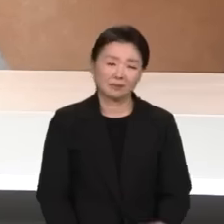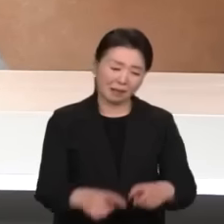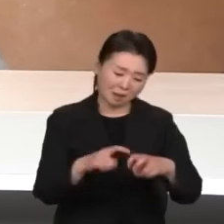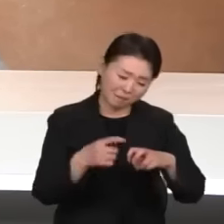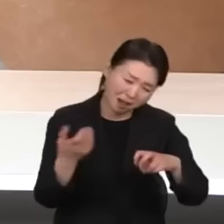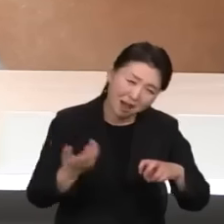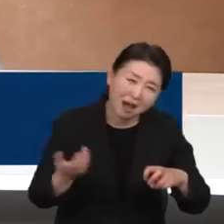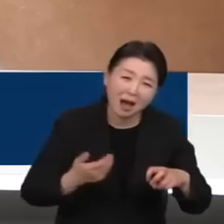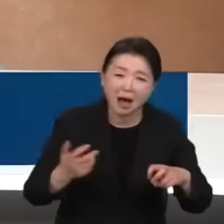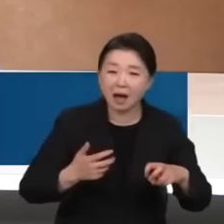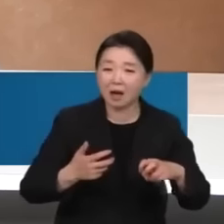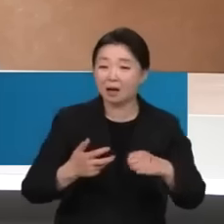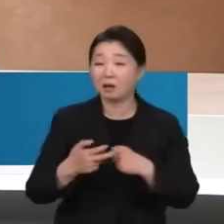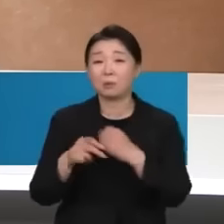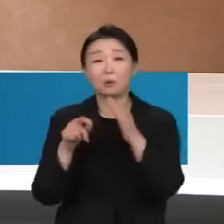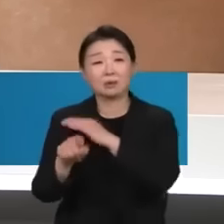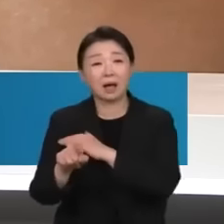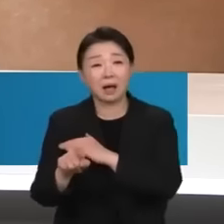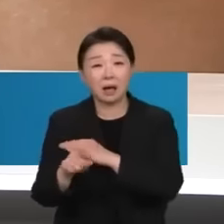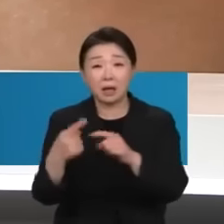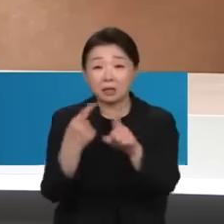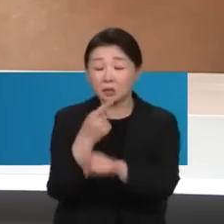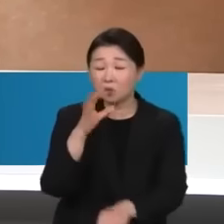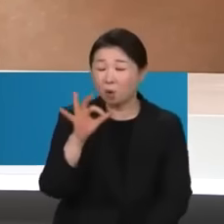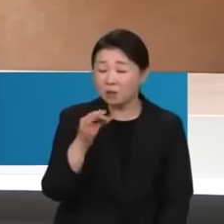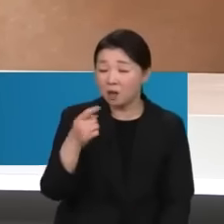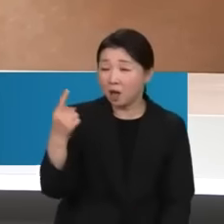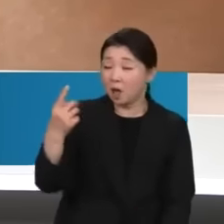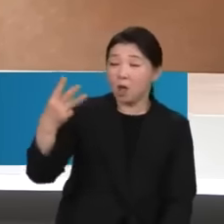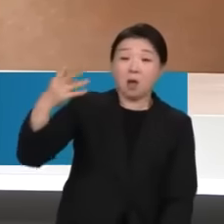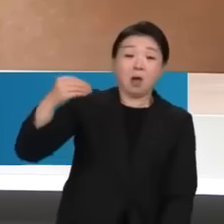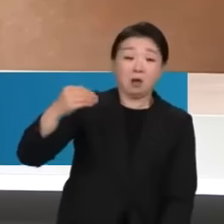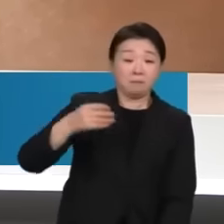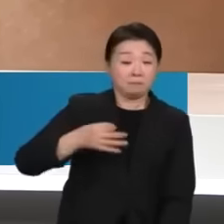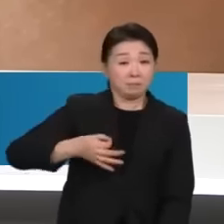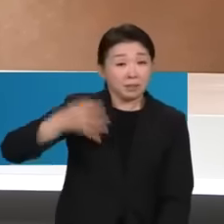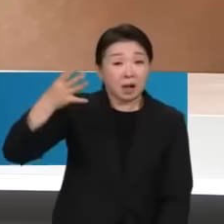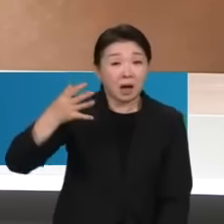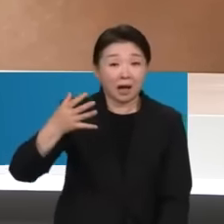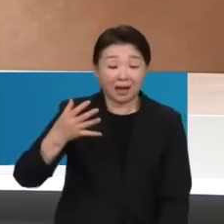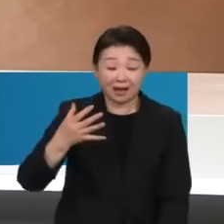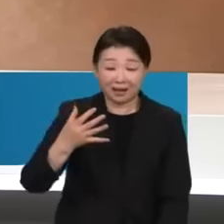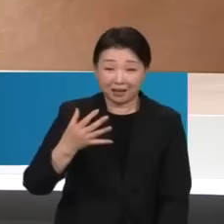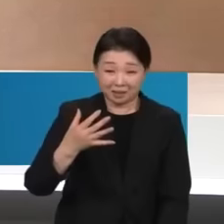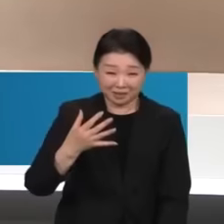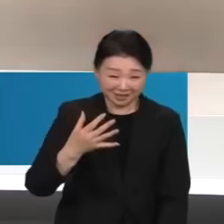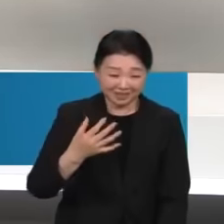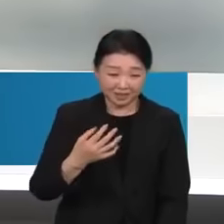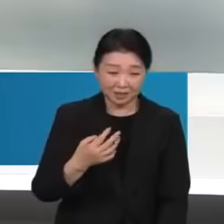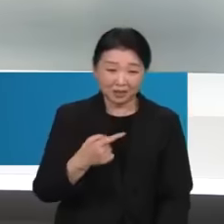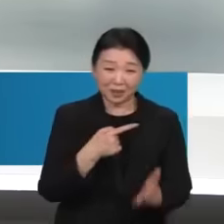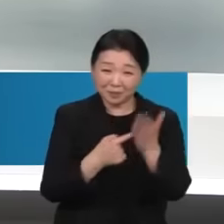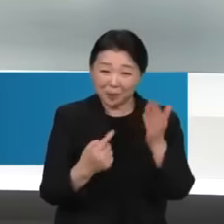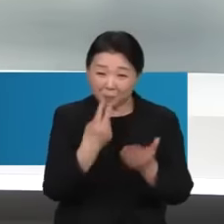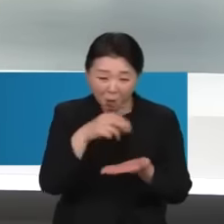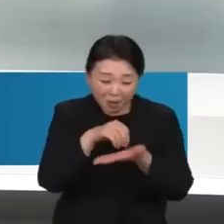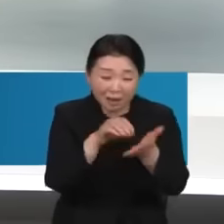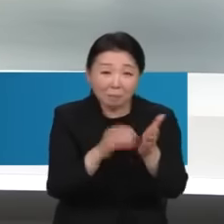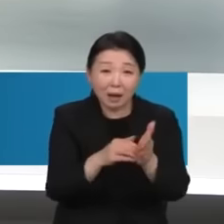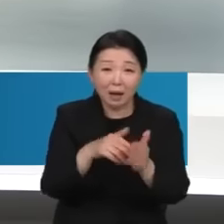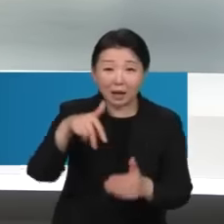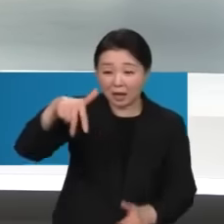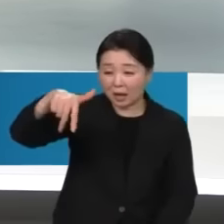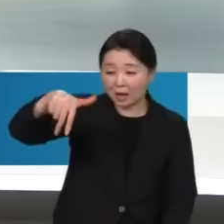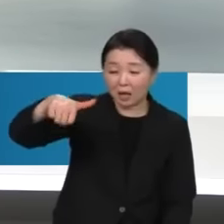무릎이 아파 병원을 찾았을 때 치료비는 수천만 원 수준이지만 실손 보험 처리가 된다면서 줄기세포